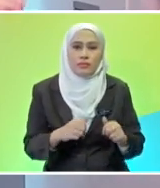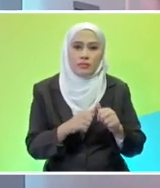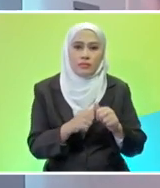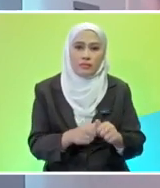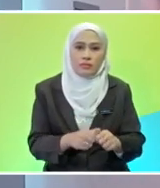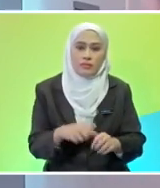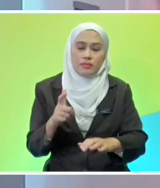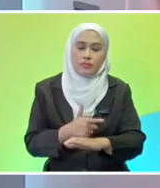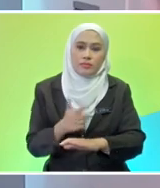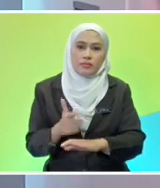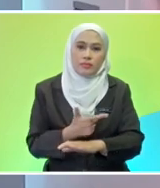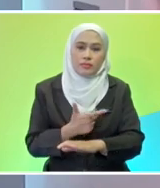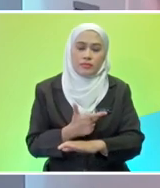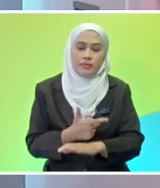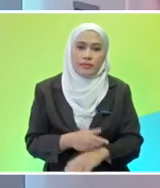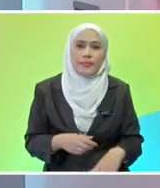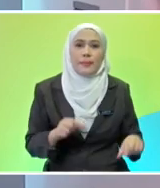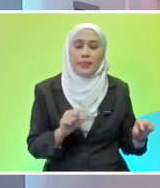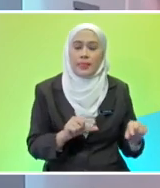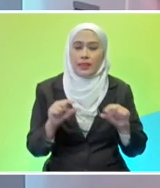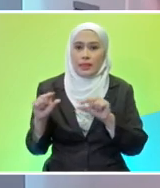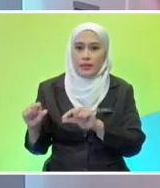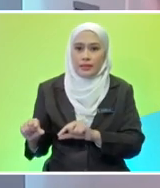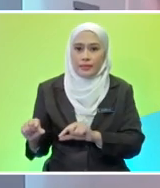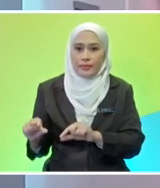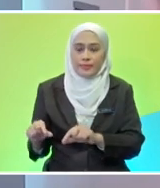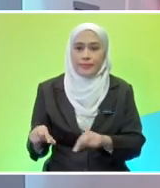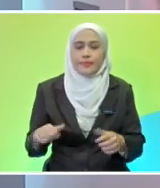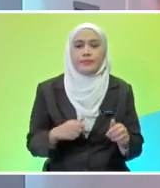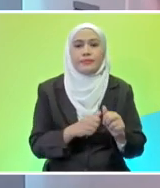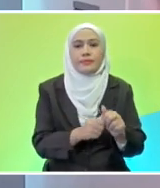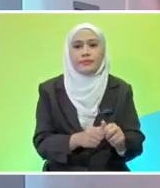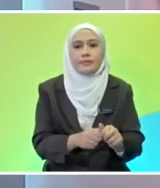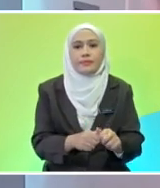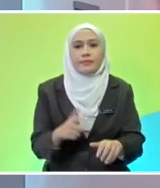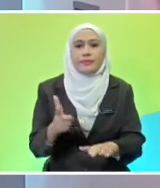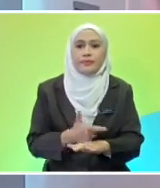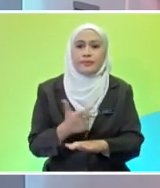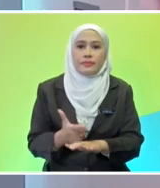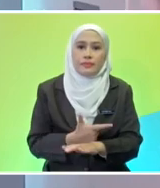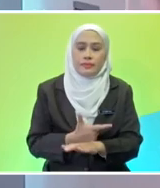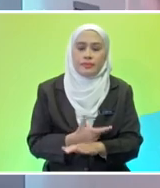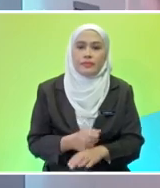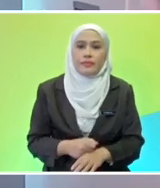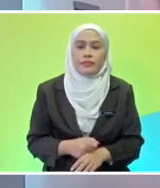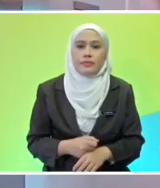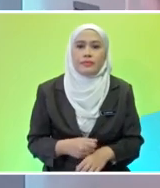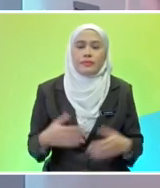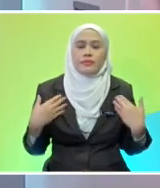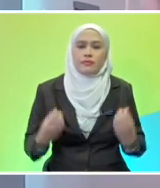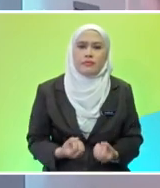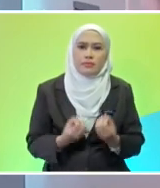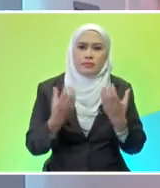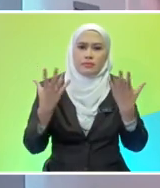Dan kita juga ada belajar pergerakan mengikut lirik. Dan kita ketahui juga ada macam-macam,